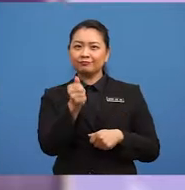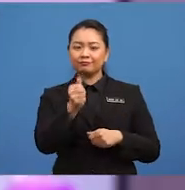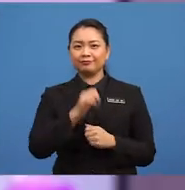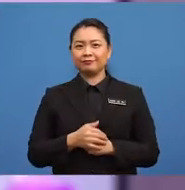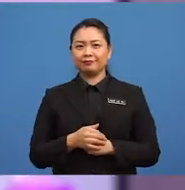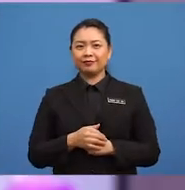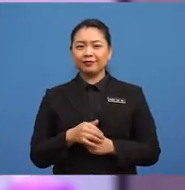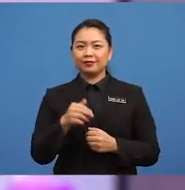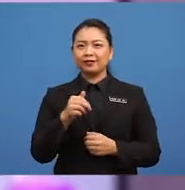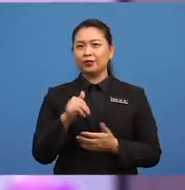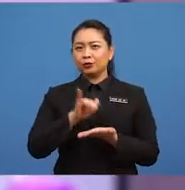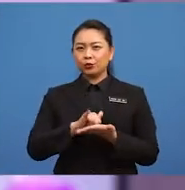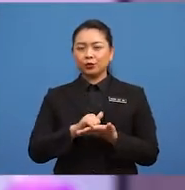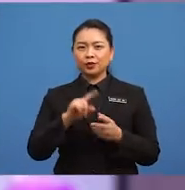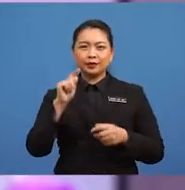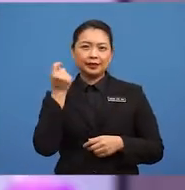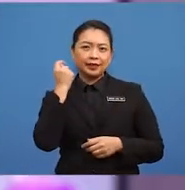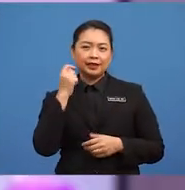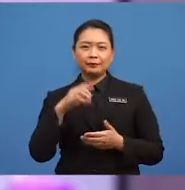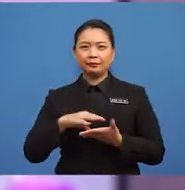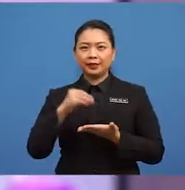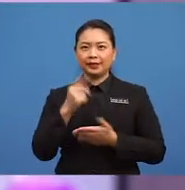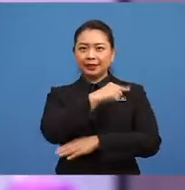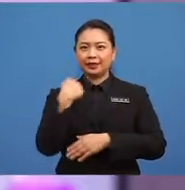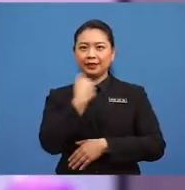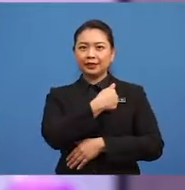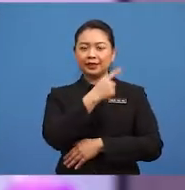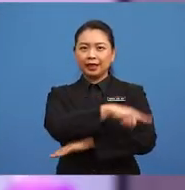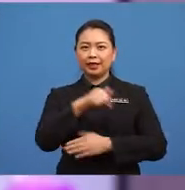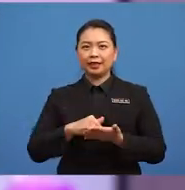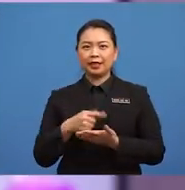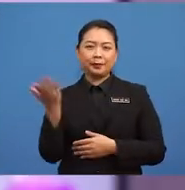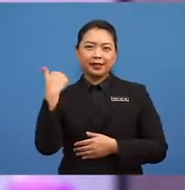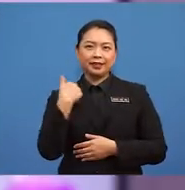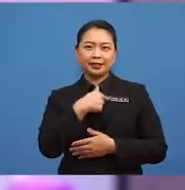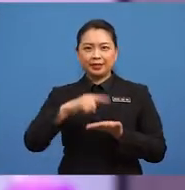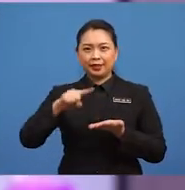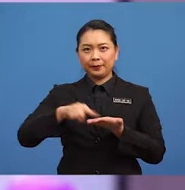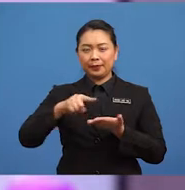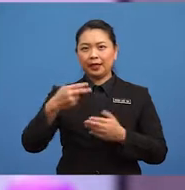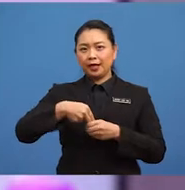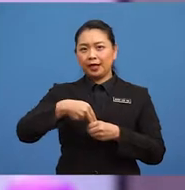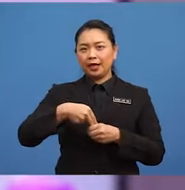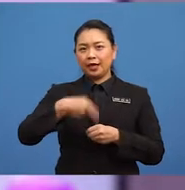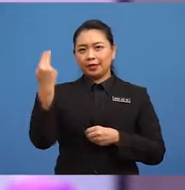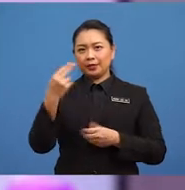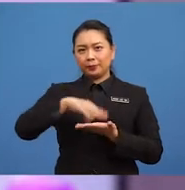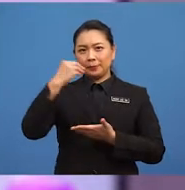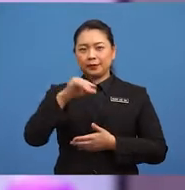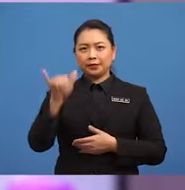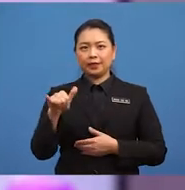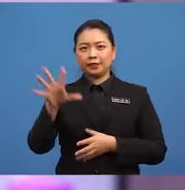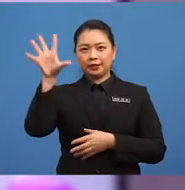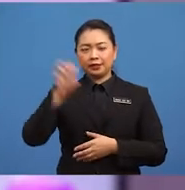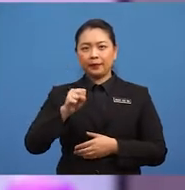masing-masing. Demikian tadi sesi pembelajaran kita pada hari ini. Mari kita semak semula hasil pembelajaran yang